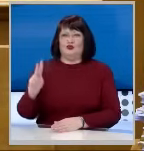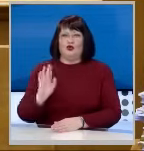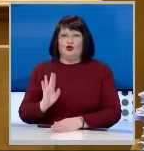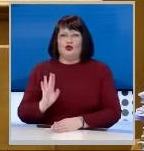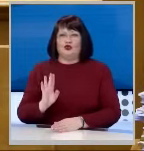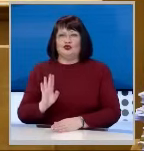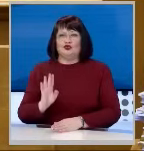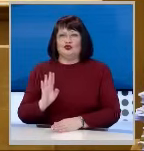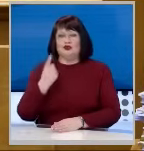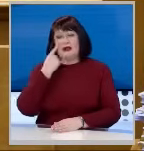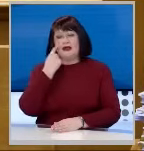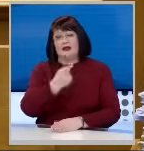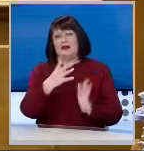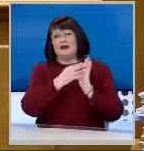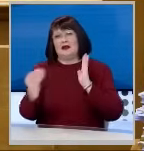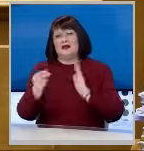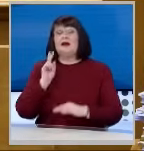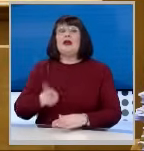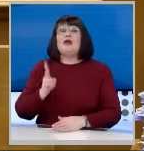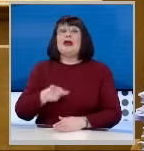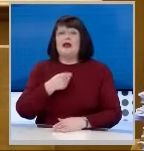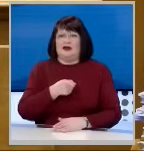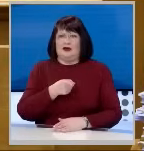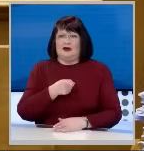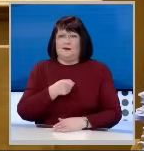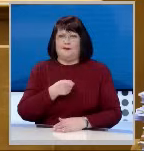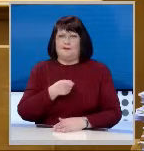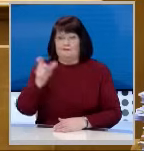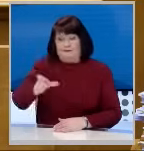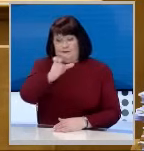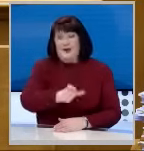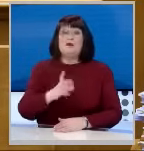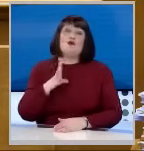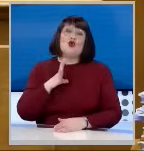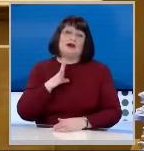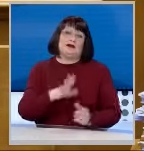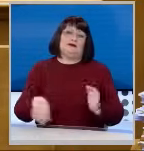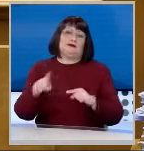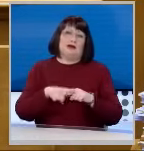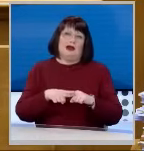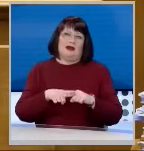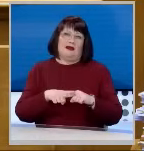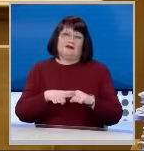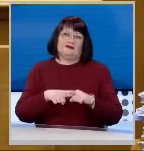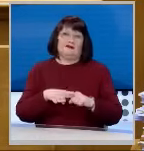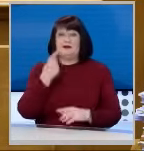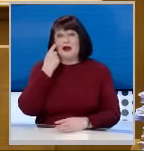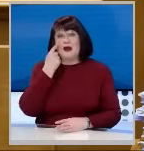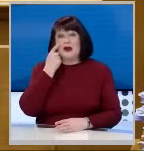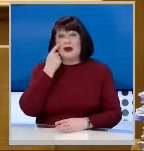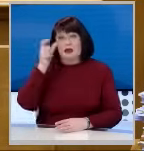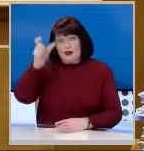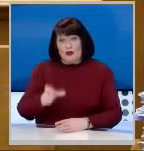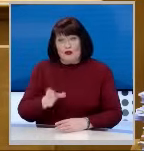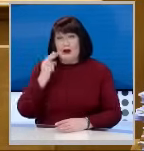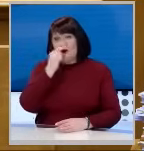αντικατοπτρίζει βέβαια και τον κίνδυνο για τους πολίτες αυτής της χώρας να δούμε ακόμα και